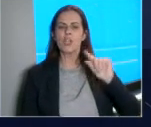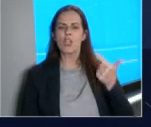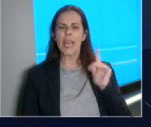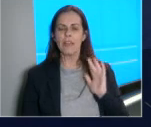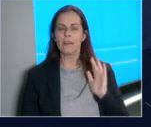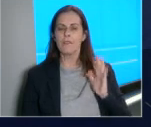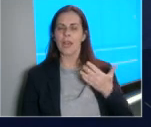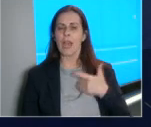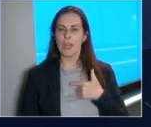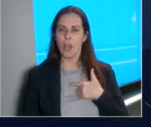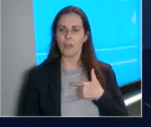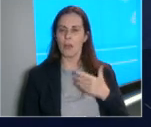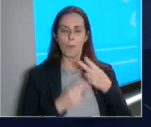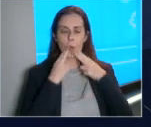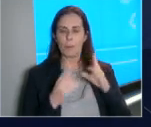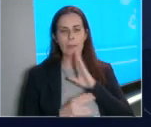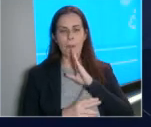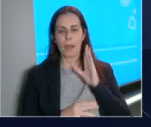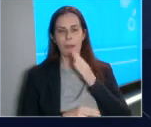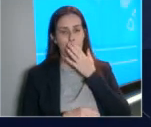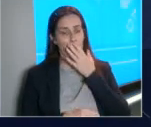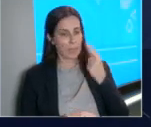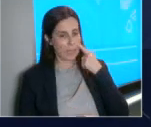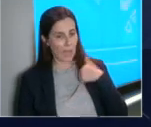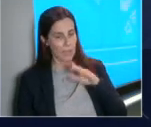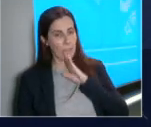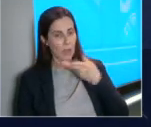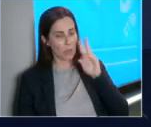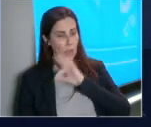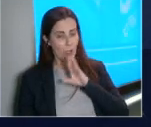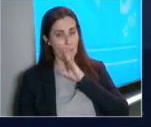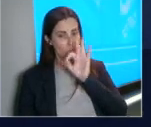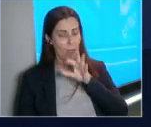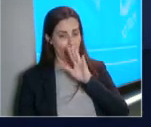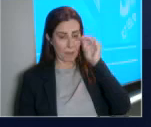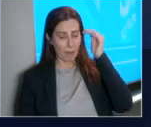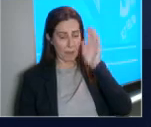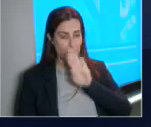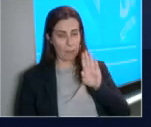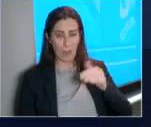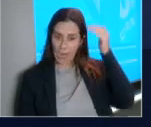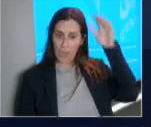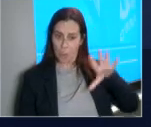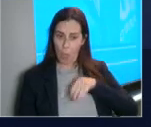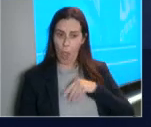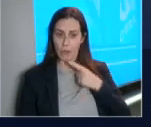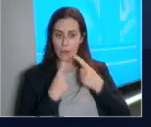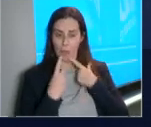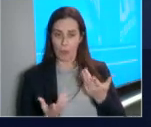שני, ואיך אנחנו פותרים את הפלונטר הזה. אני מתרשם שהבעיה שלכם יותר עם נתניהו, כי גנץ ואנשיו מוכנים